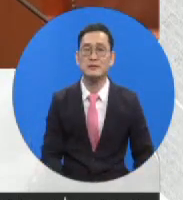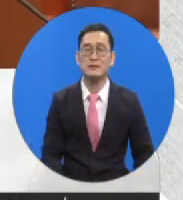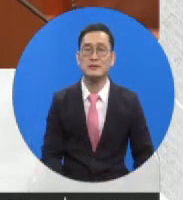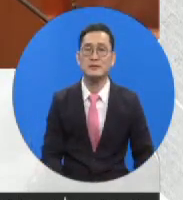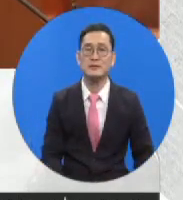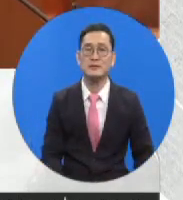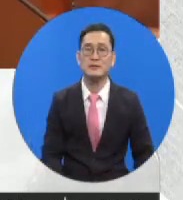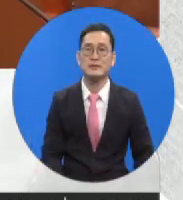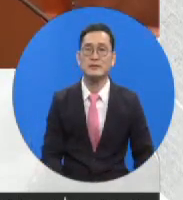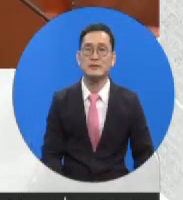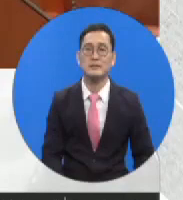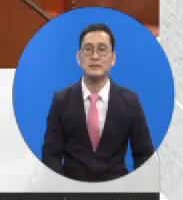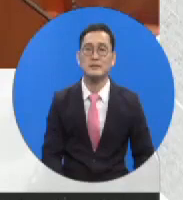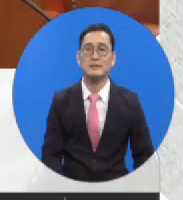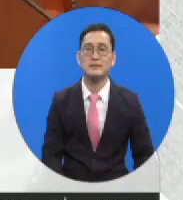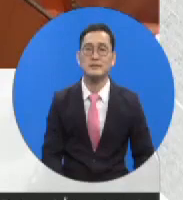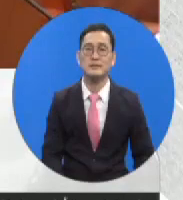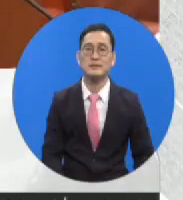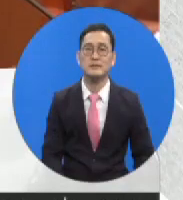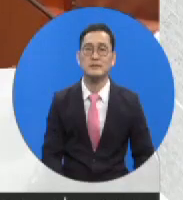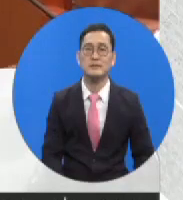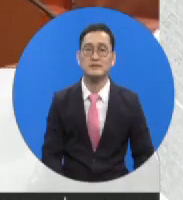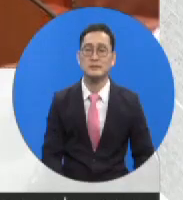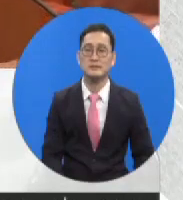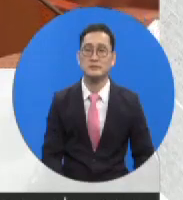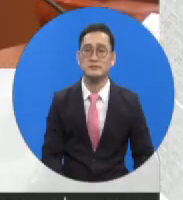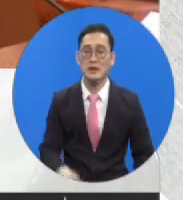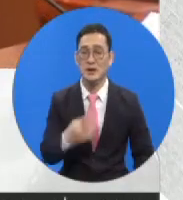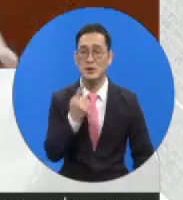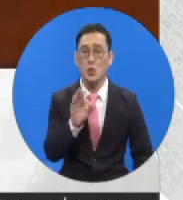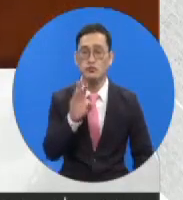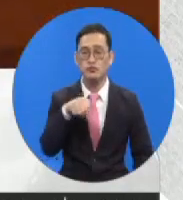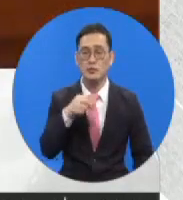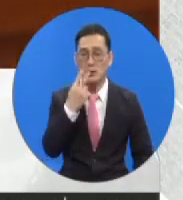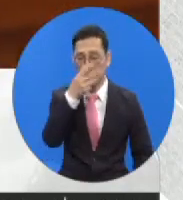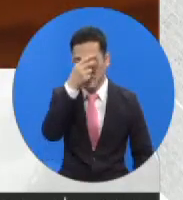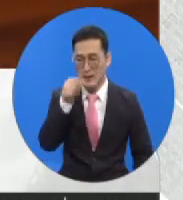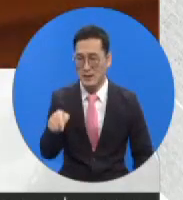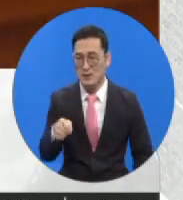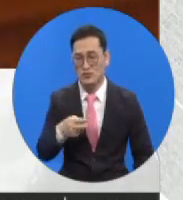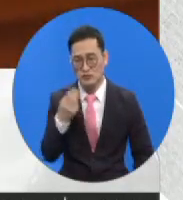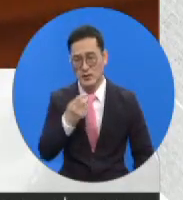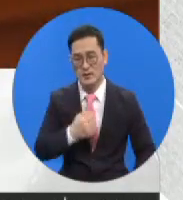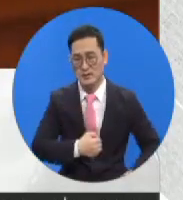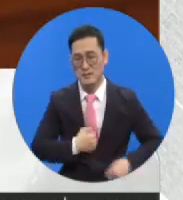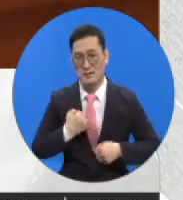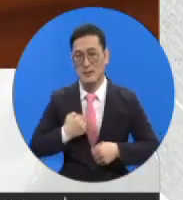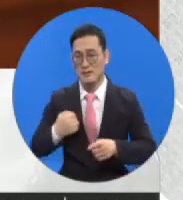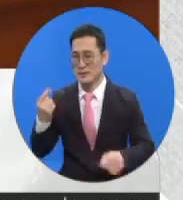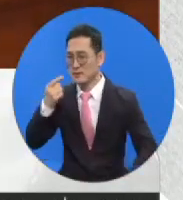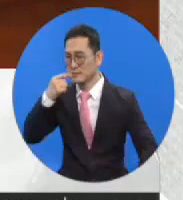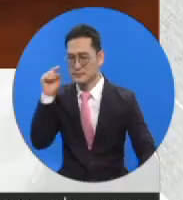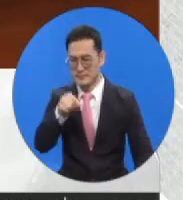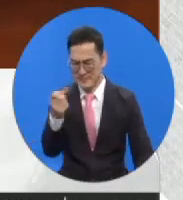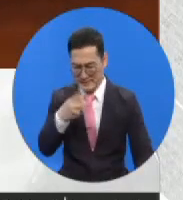것 같아가지고 다시 하라라고 강하게 몇 번 이야기했는데 동부지검장이